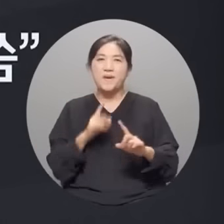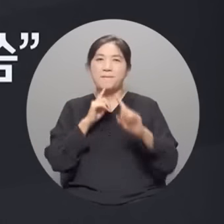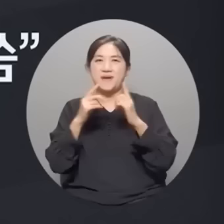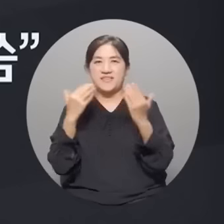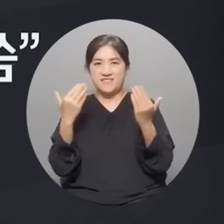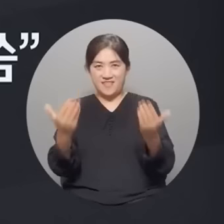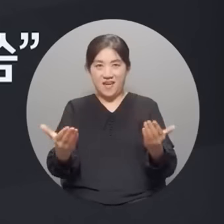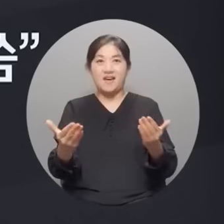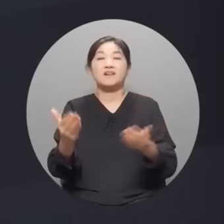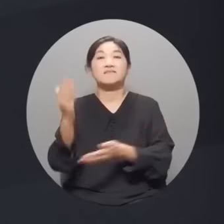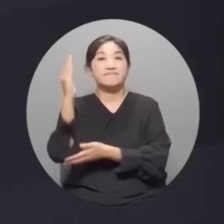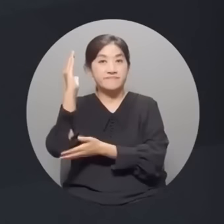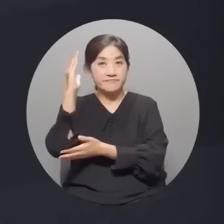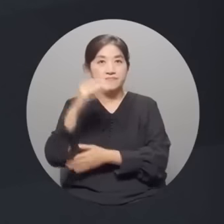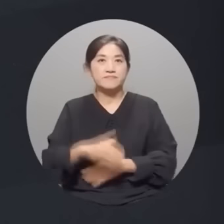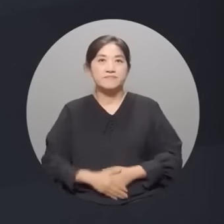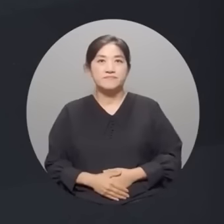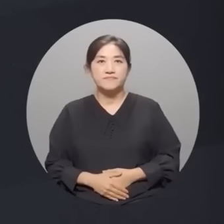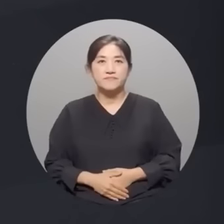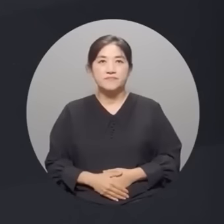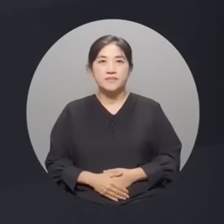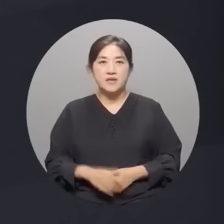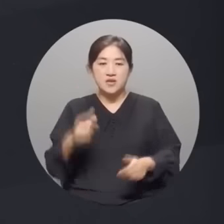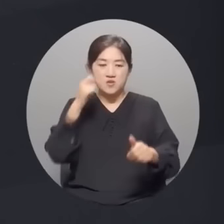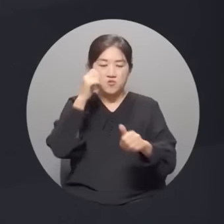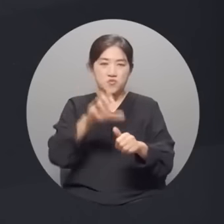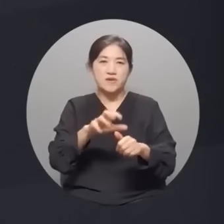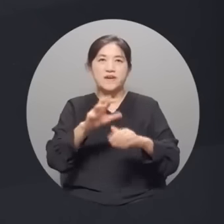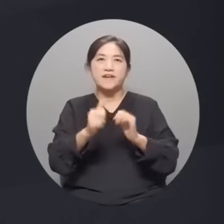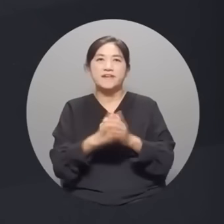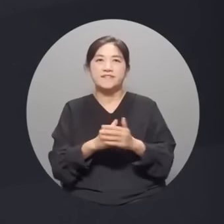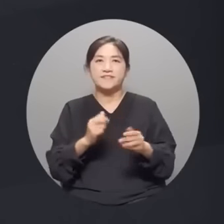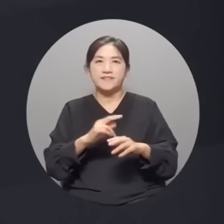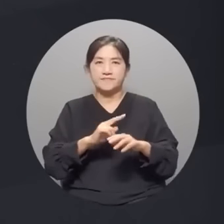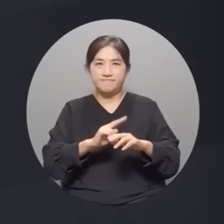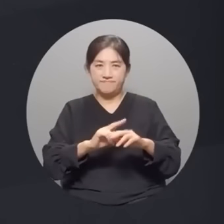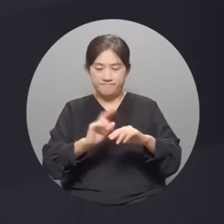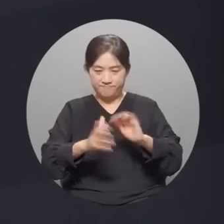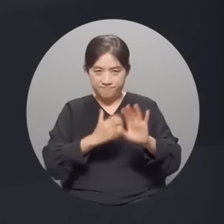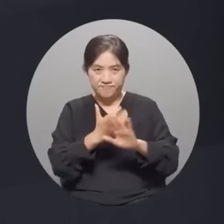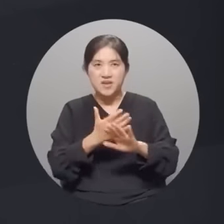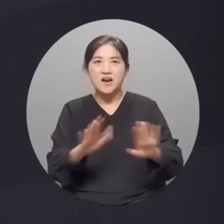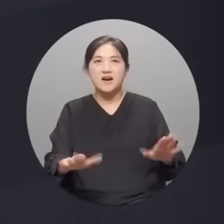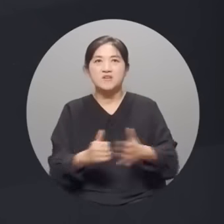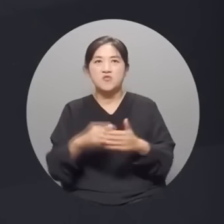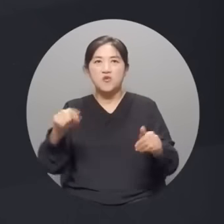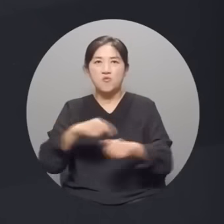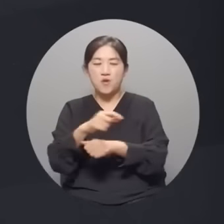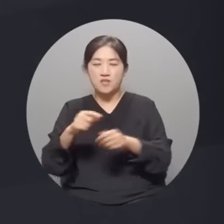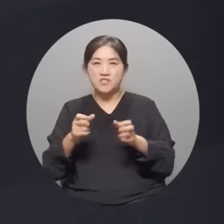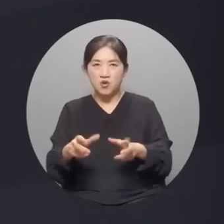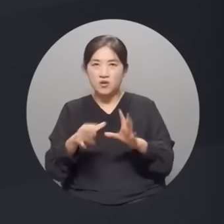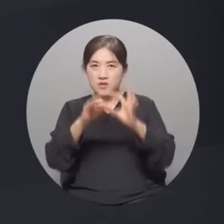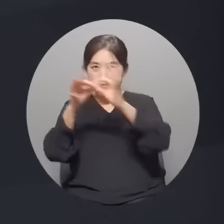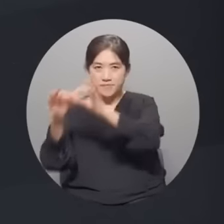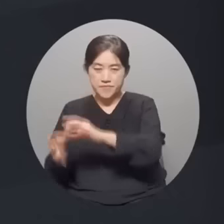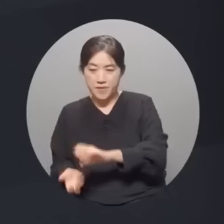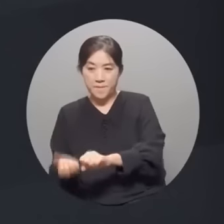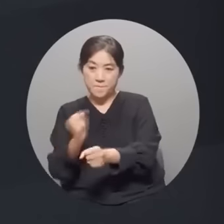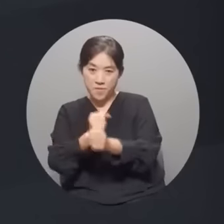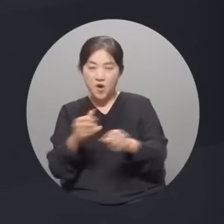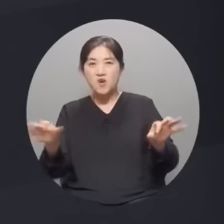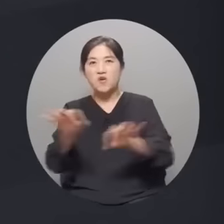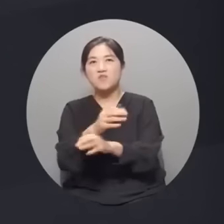말씀드린다고 했습니다 규제 혁파와 원전 생태계 보건 등의 노력들이 경제 성장으로 결실을 맺고